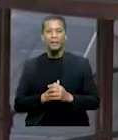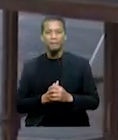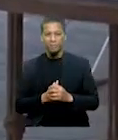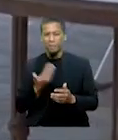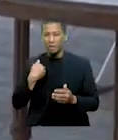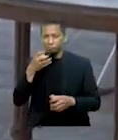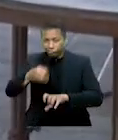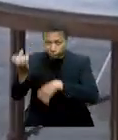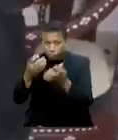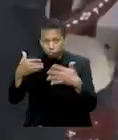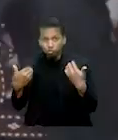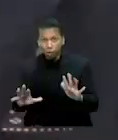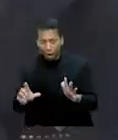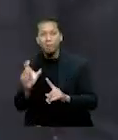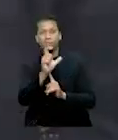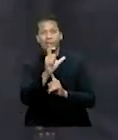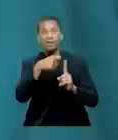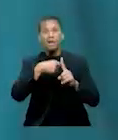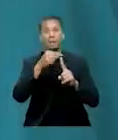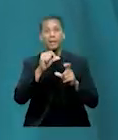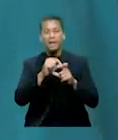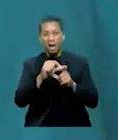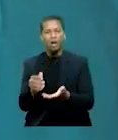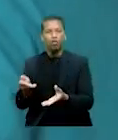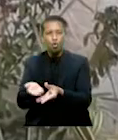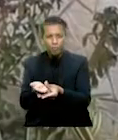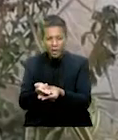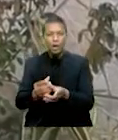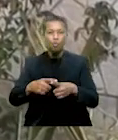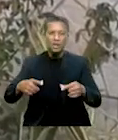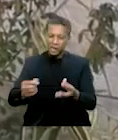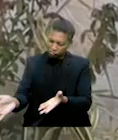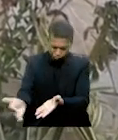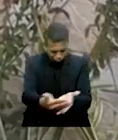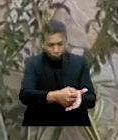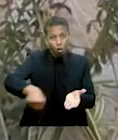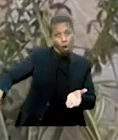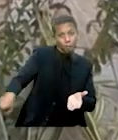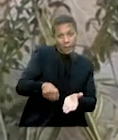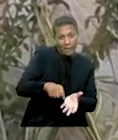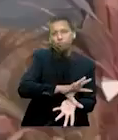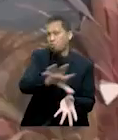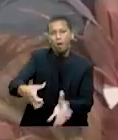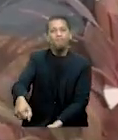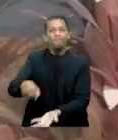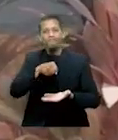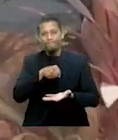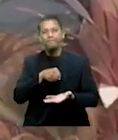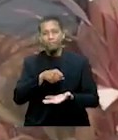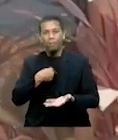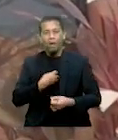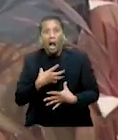Usai penggeledahan, penyidik KPK mengamankan dokumen dan kuitansi yang diangkut dalam koper. Pengurus desa setempat mengaku kaget